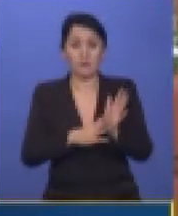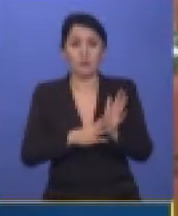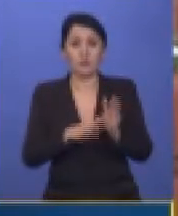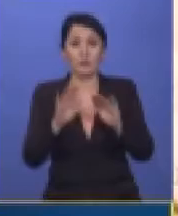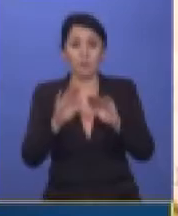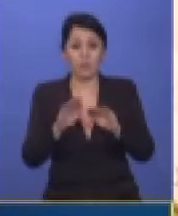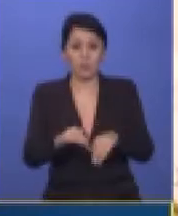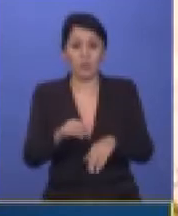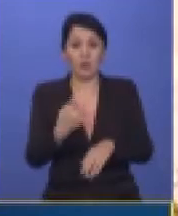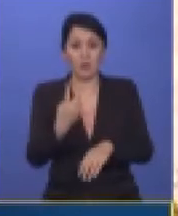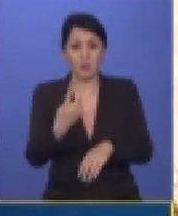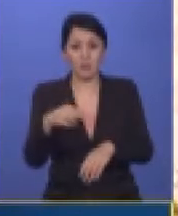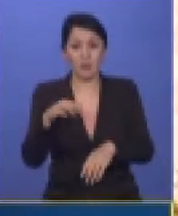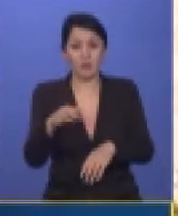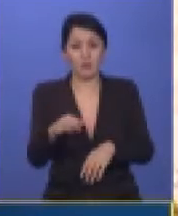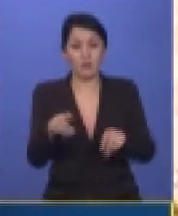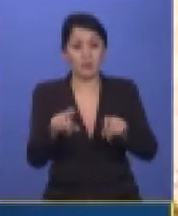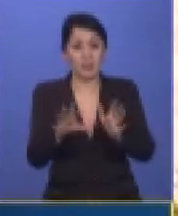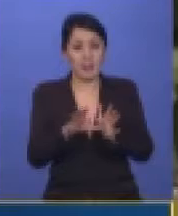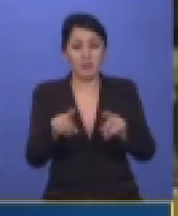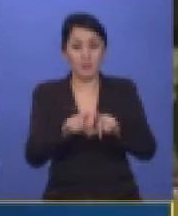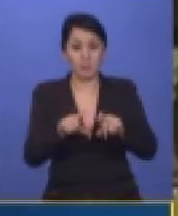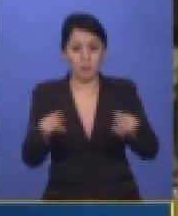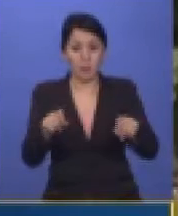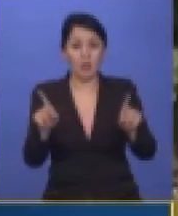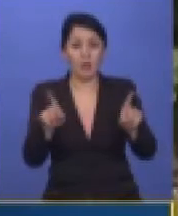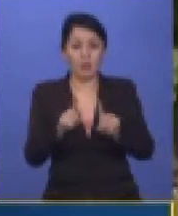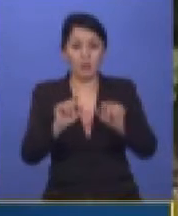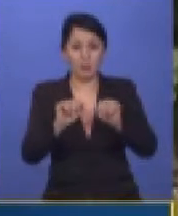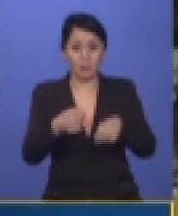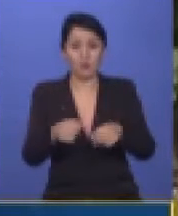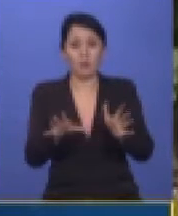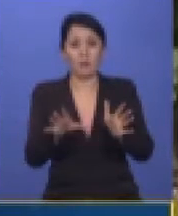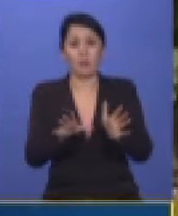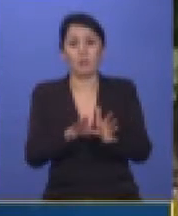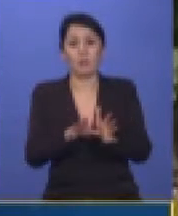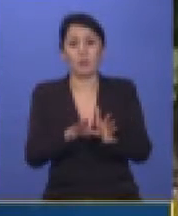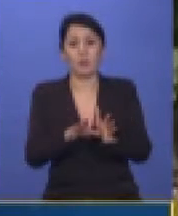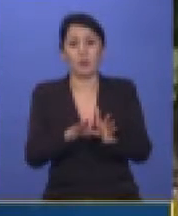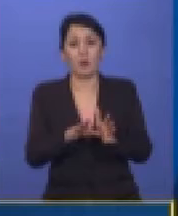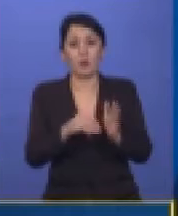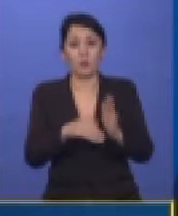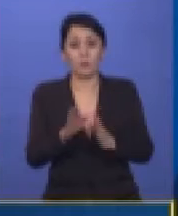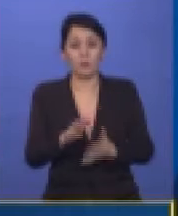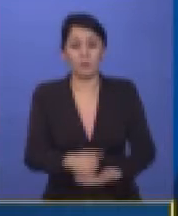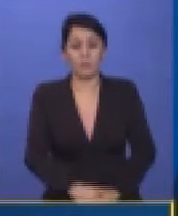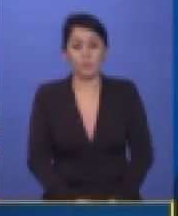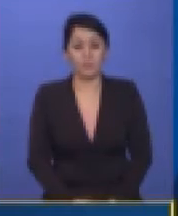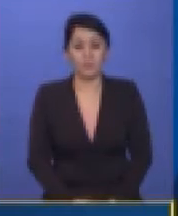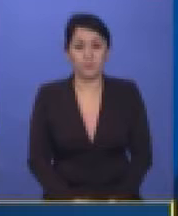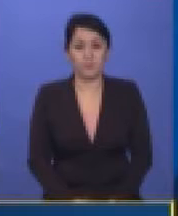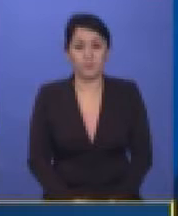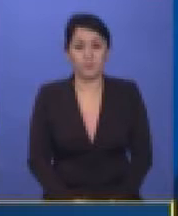и более 2000 километров сети электроснабжения, что позволяет держать сети в удовлетворительном состоянии. Установлено